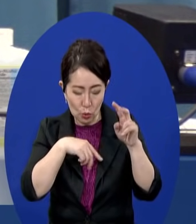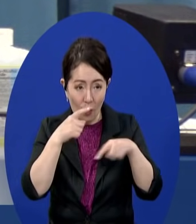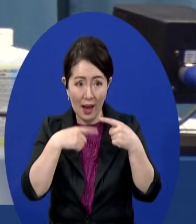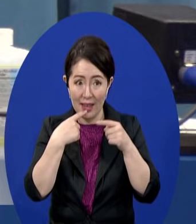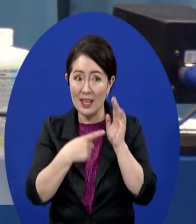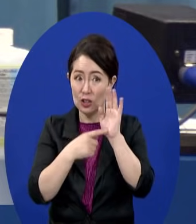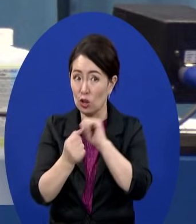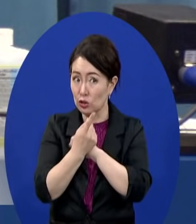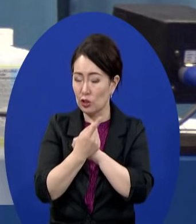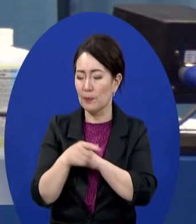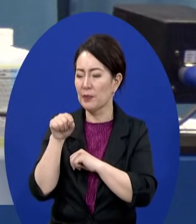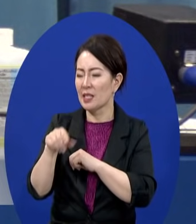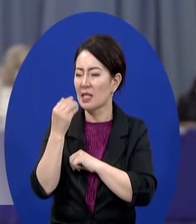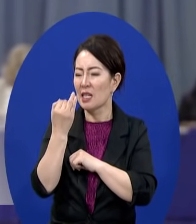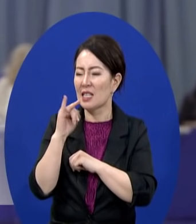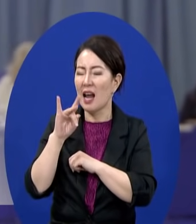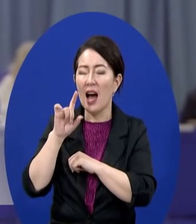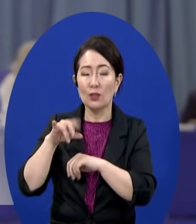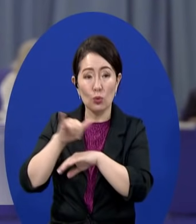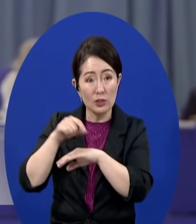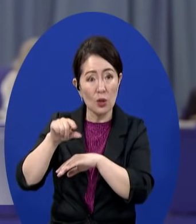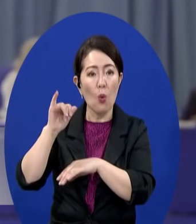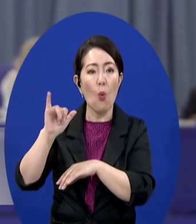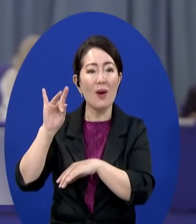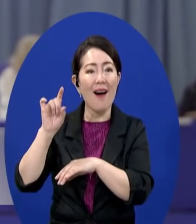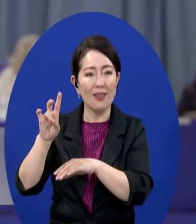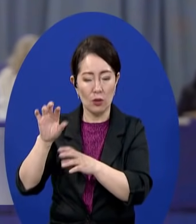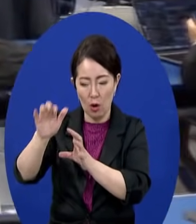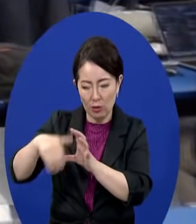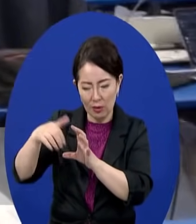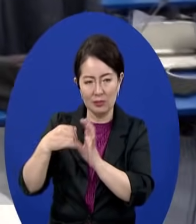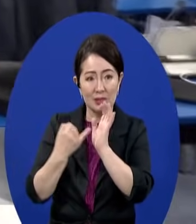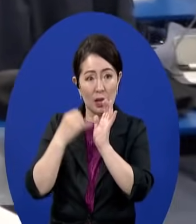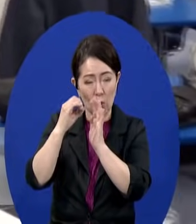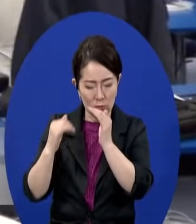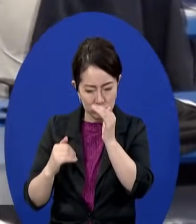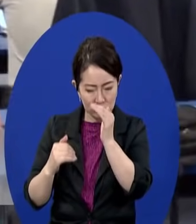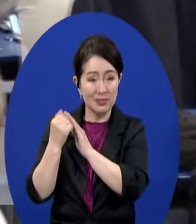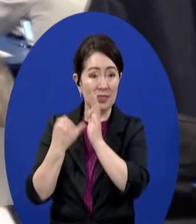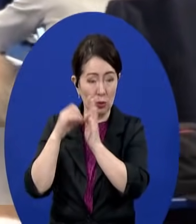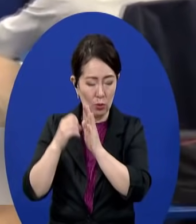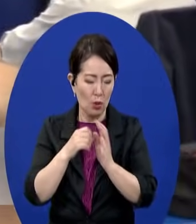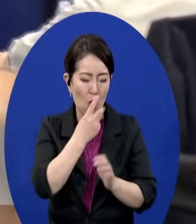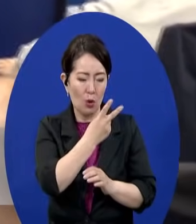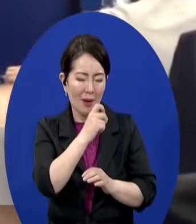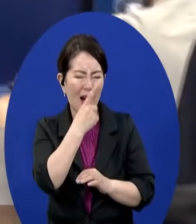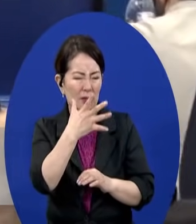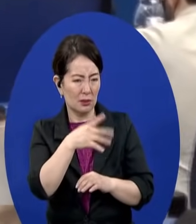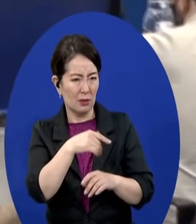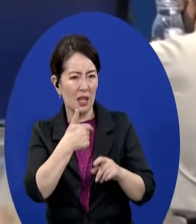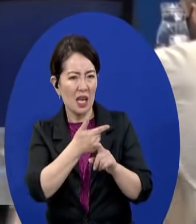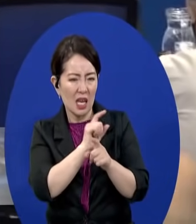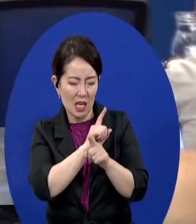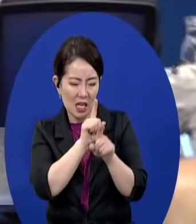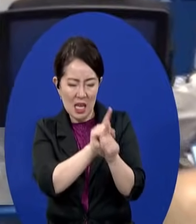Ираны ураны олборлолт 60% хүрсэн явдал бол 2015 онд байгуулсан цөмийн гэрээг зөрчиж байгаа хэрэг хэмээн